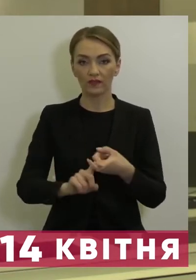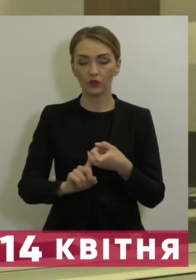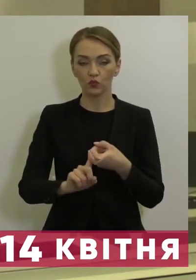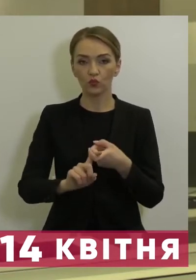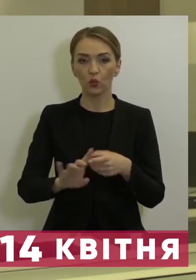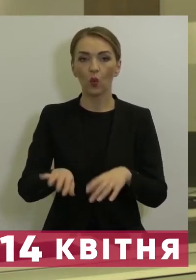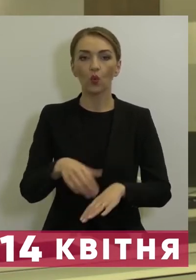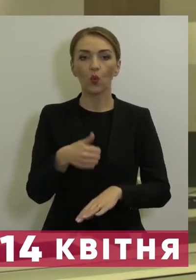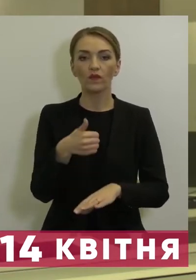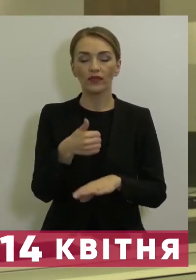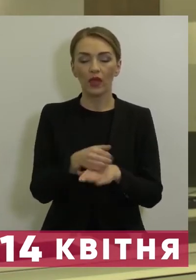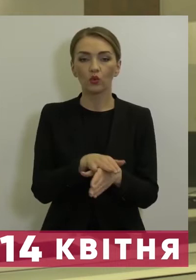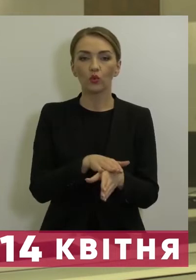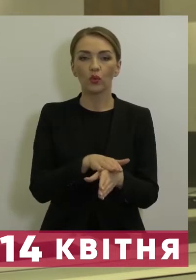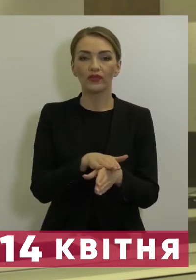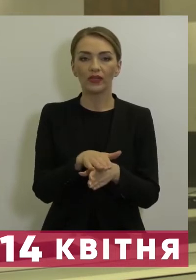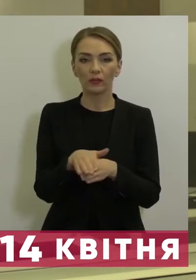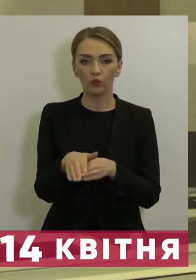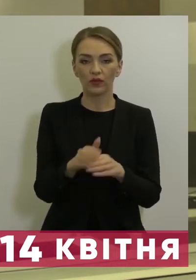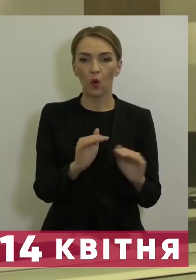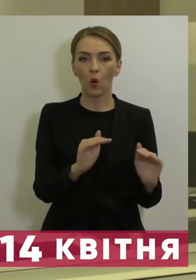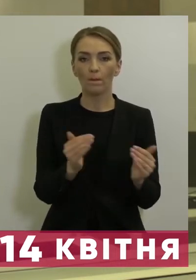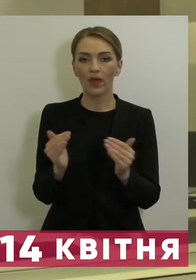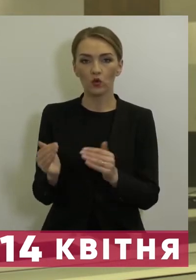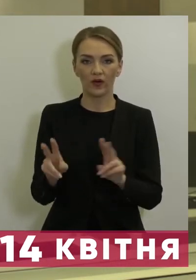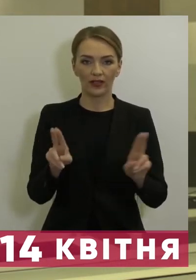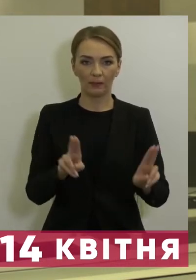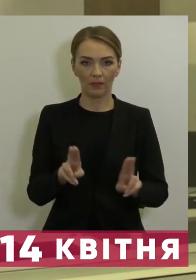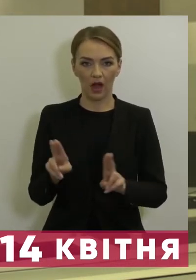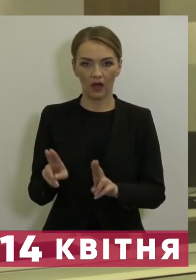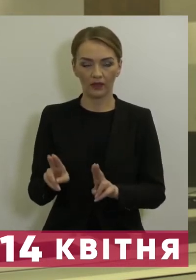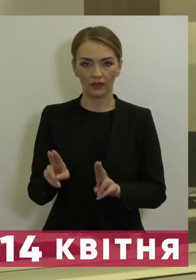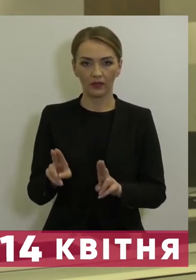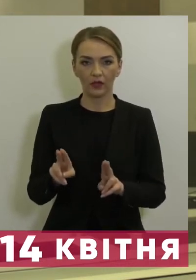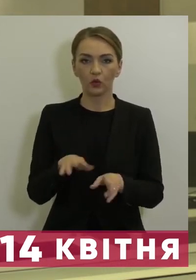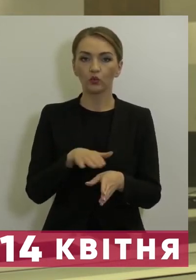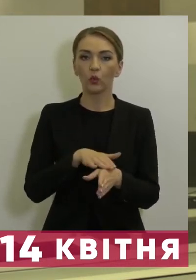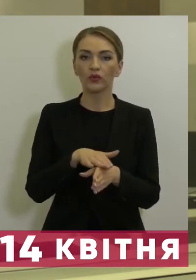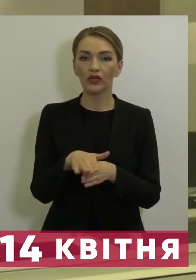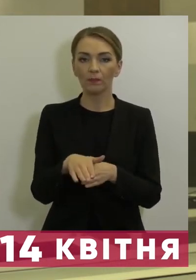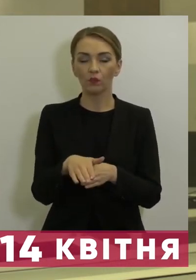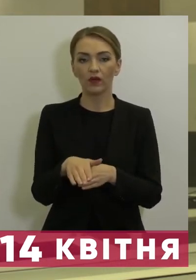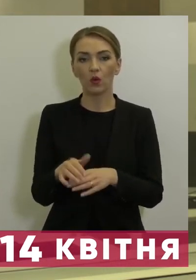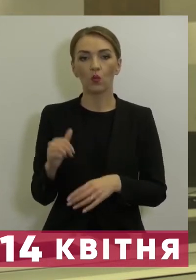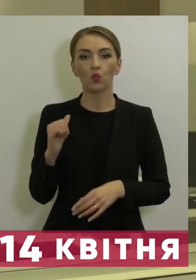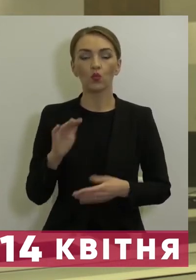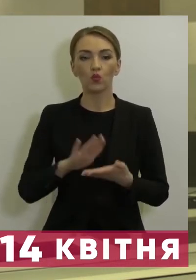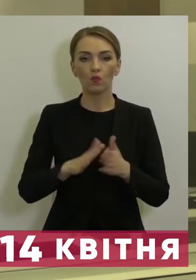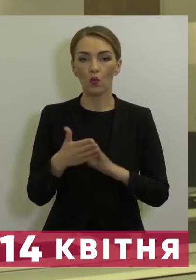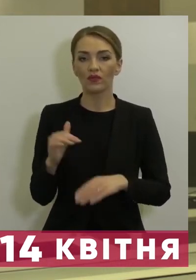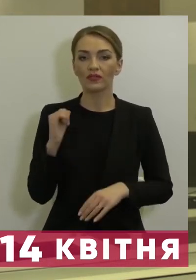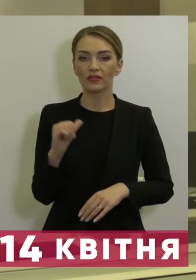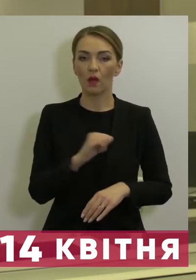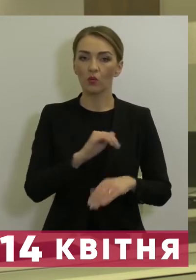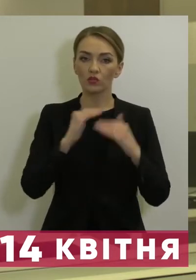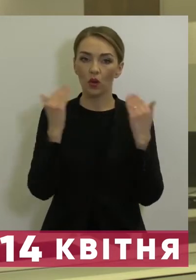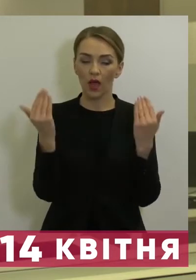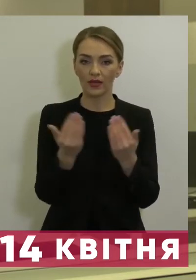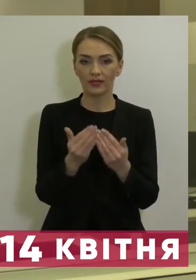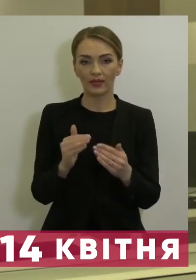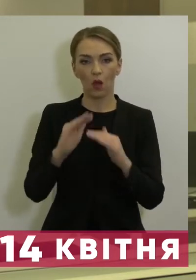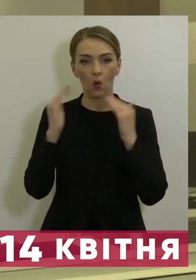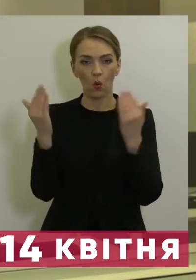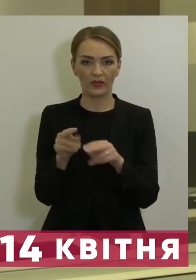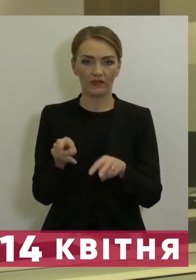головне – дотримання обмежувальних правил. Дотримання умов самоізоляції та обсервації.